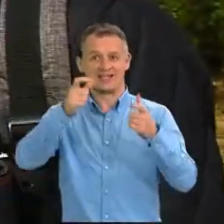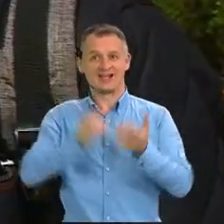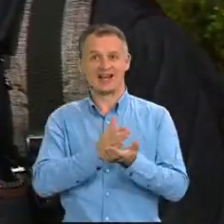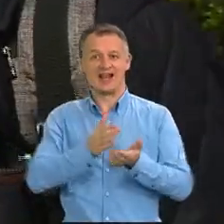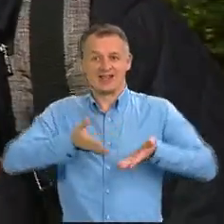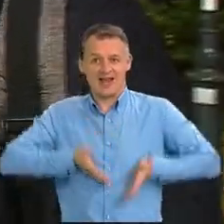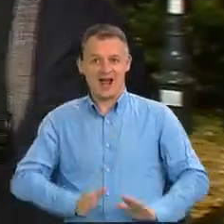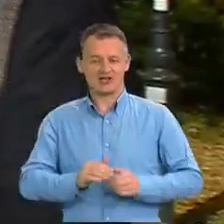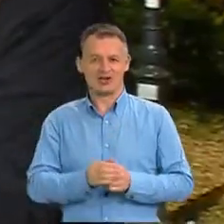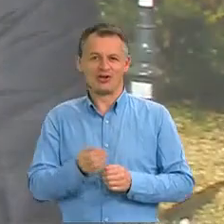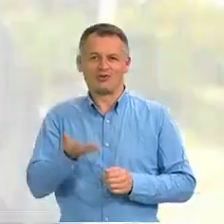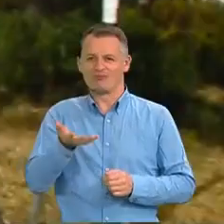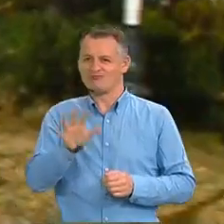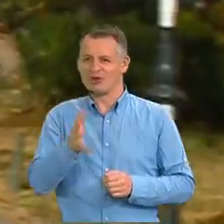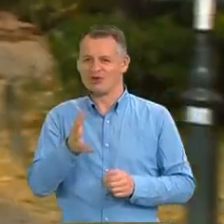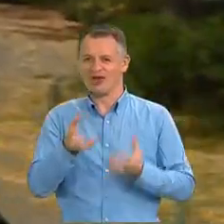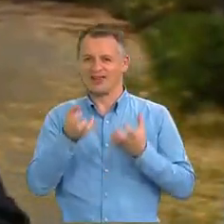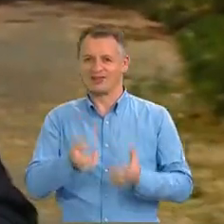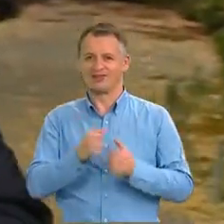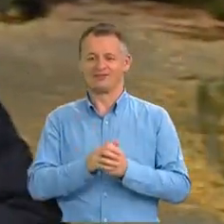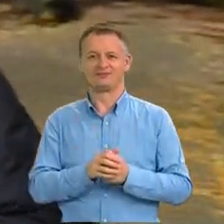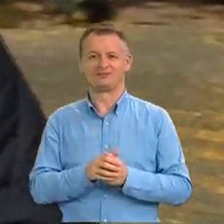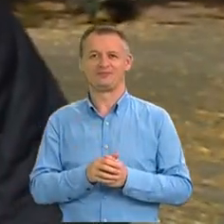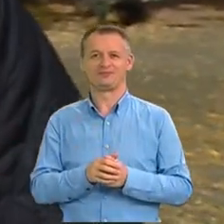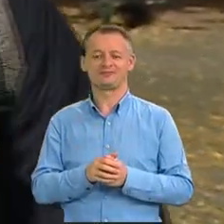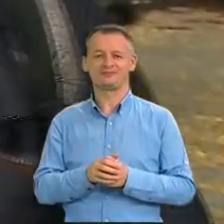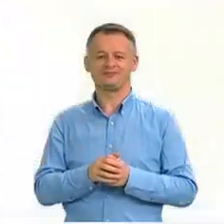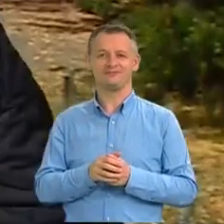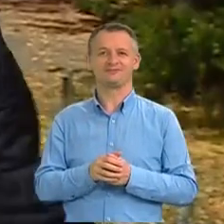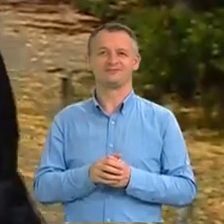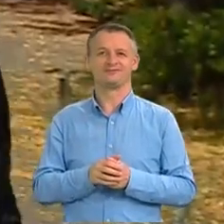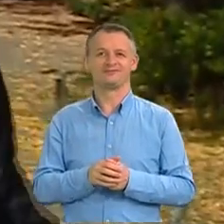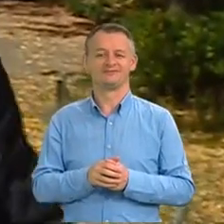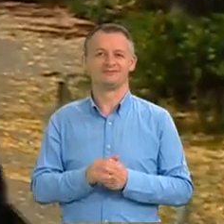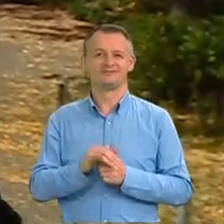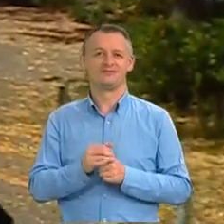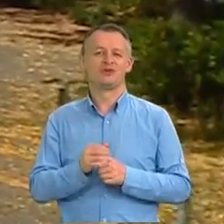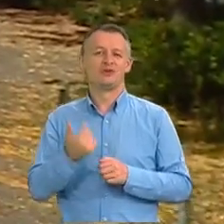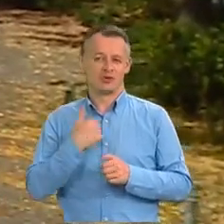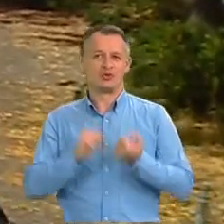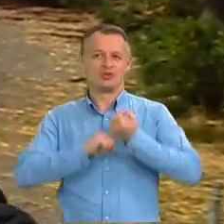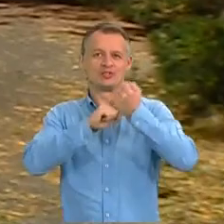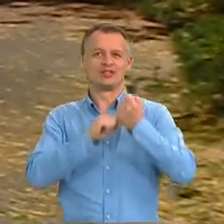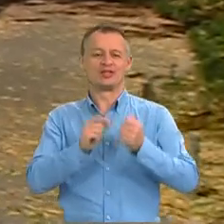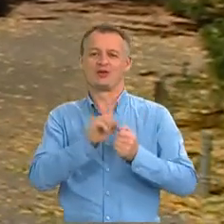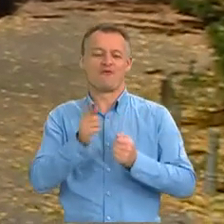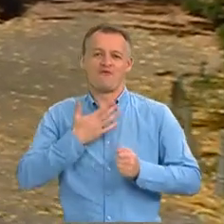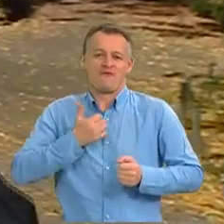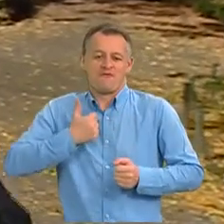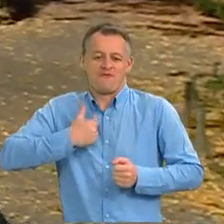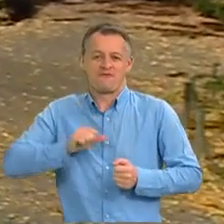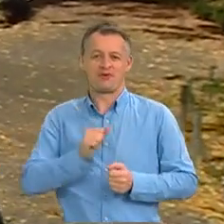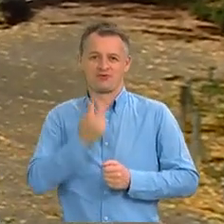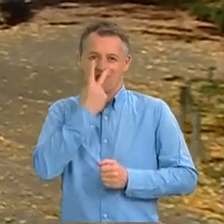prea dificilă. E bine că nu nasc eu, știi? Trebuie să o susții, dar nu să asist, să văd, să